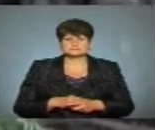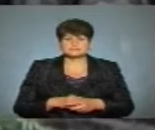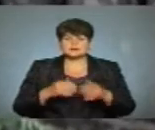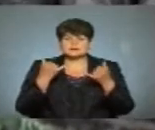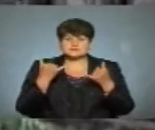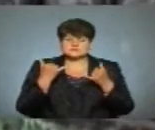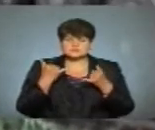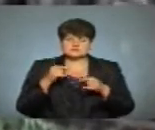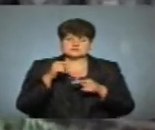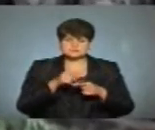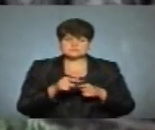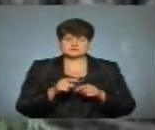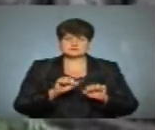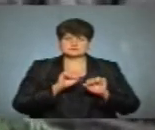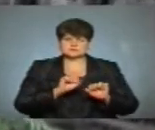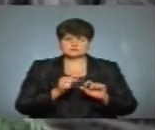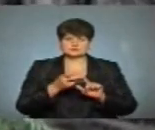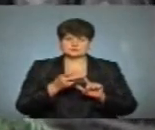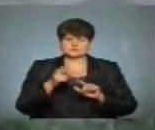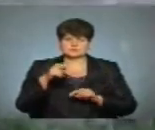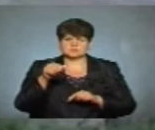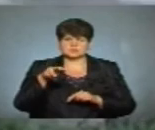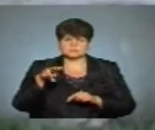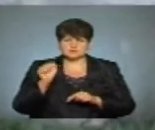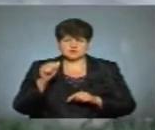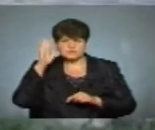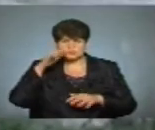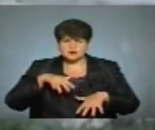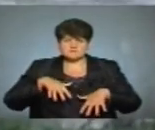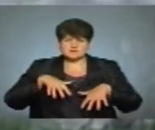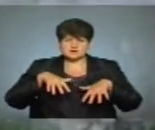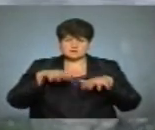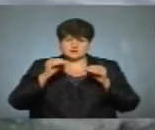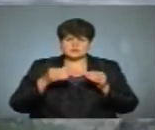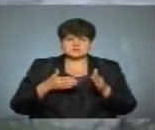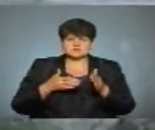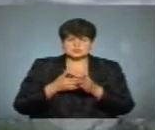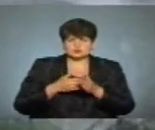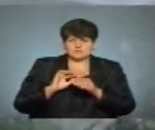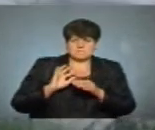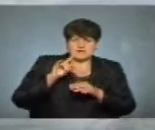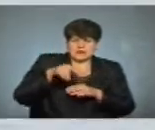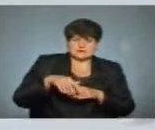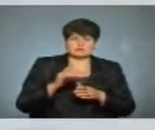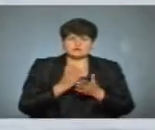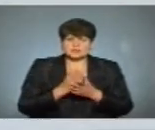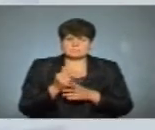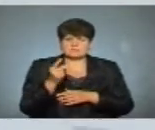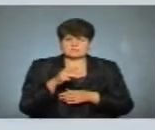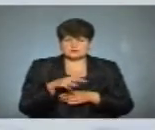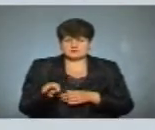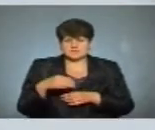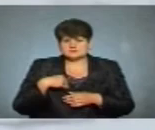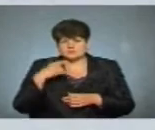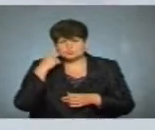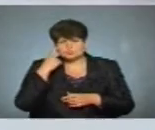Зараз в Банилові укріплюють другу дамбу. Вода прибуває, ще до переливу є 1,5 метра. Думаємо,